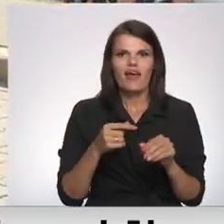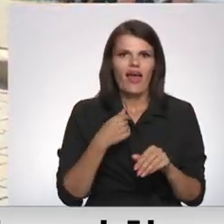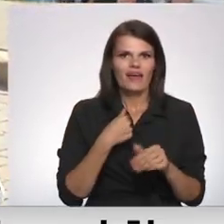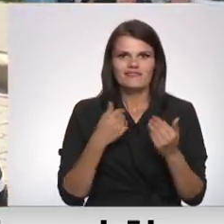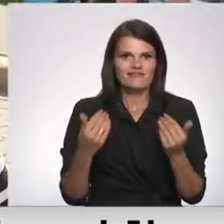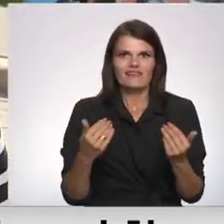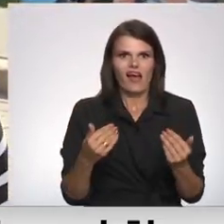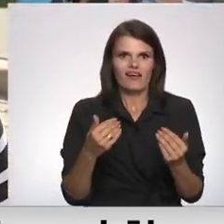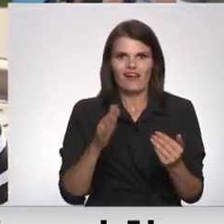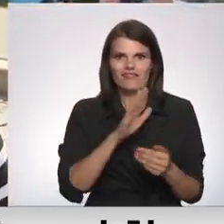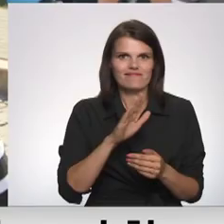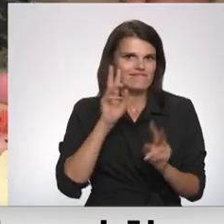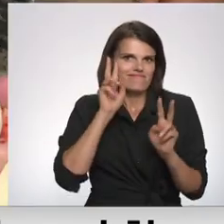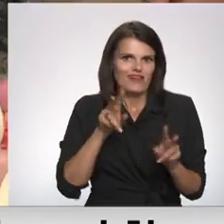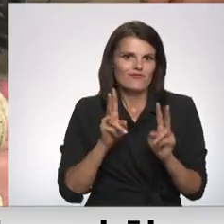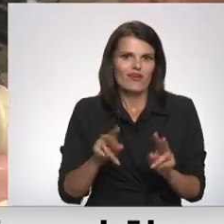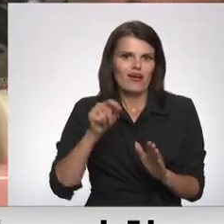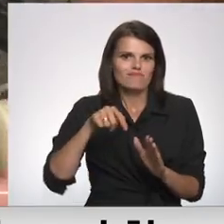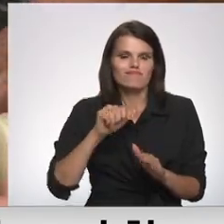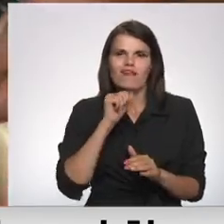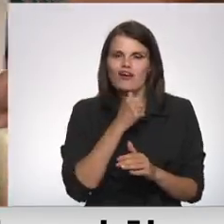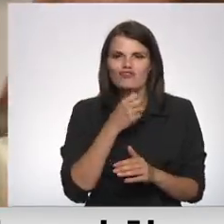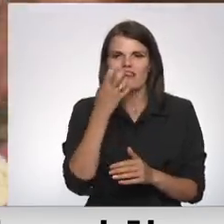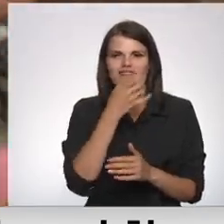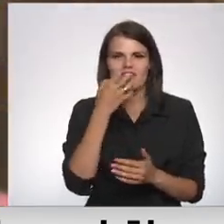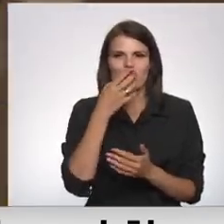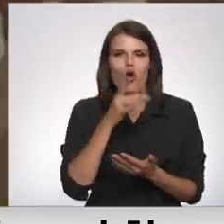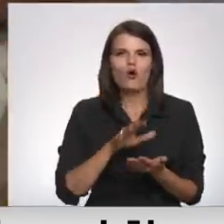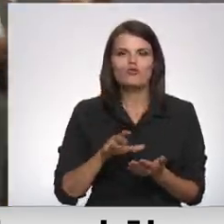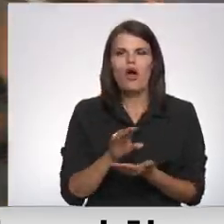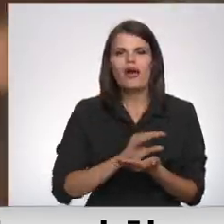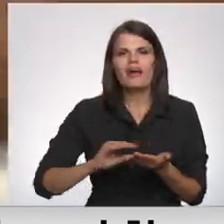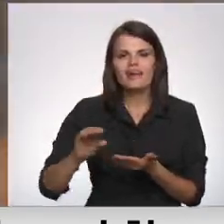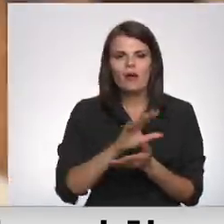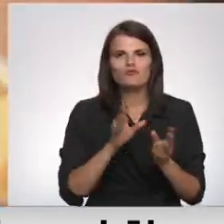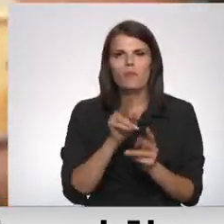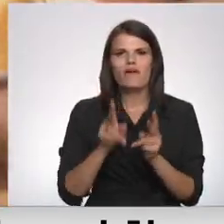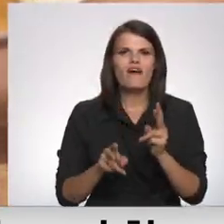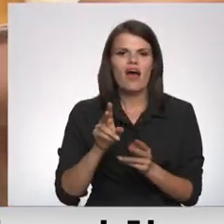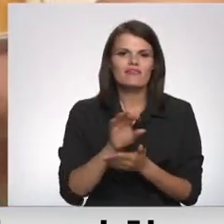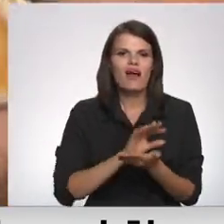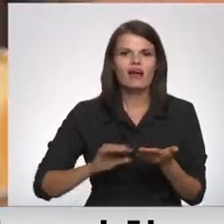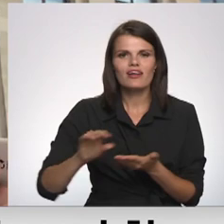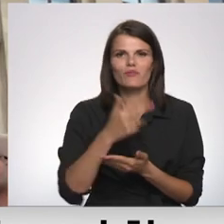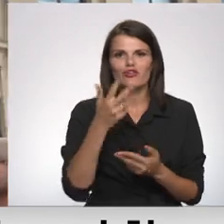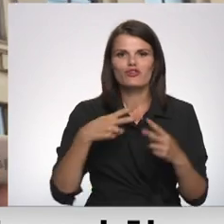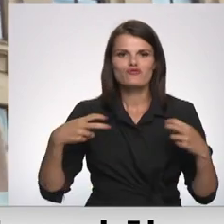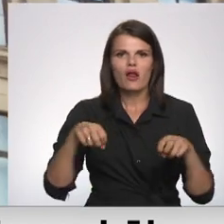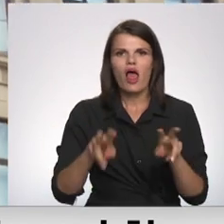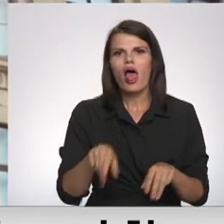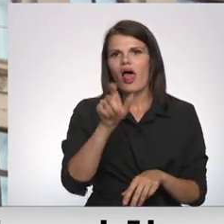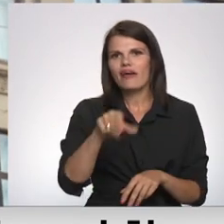tagad nestādos priekšā, kā viņam varētu garšot. Citronu krēms kopā ar tradicionālo varīto krēmu trīs žūrijas ekspertu